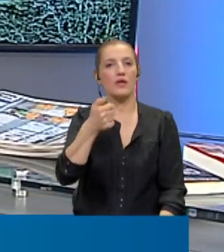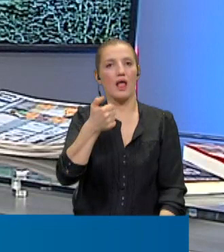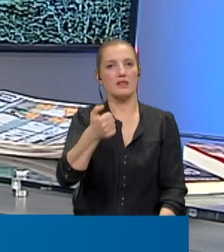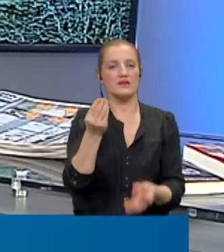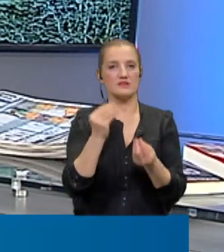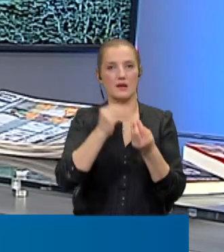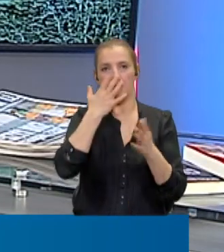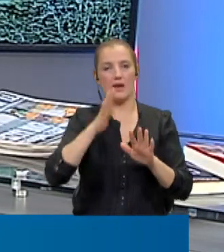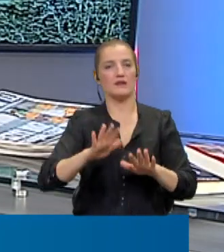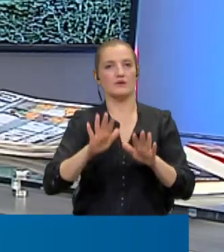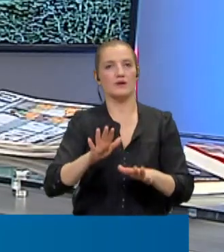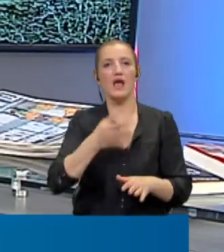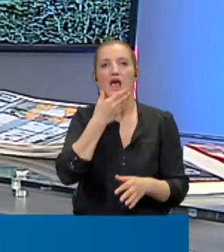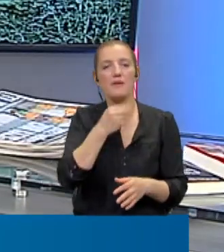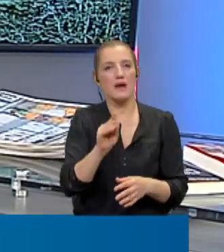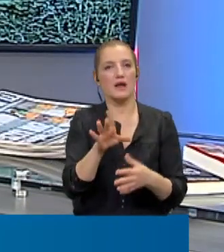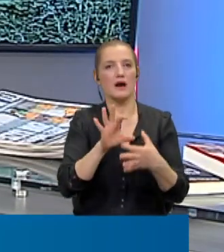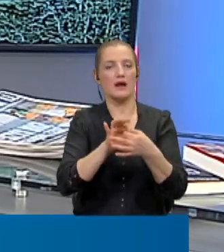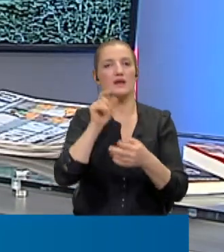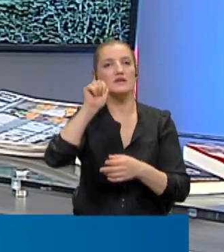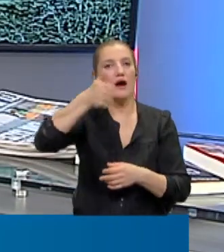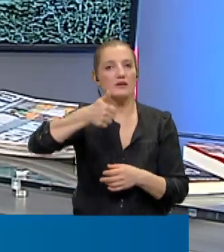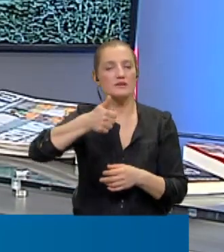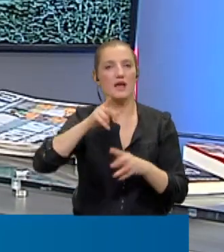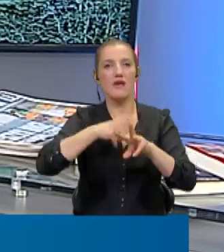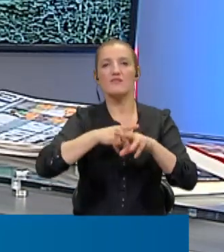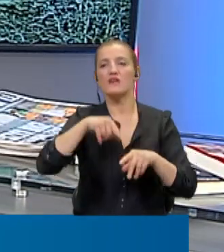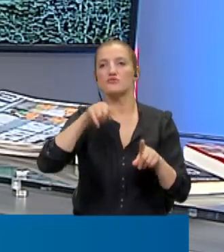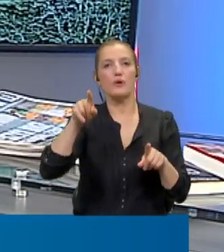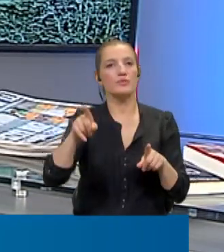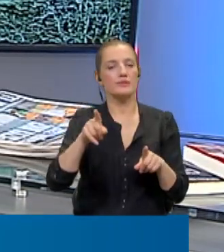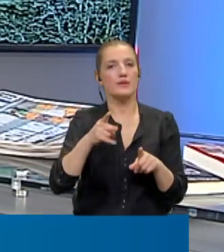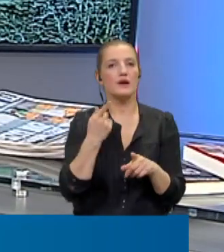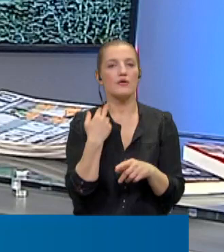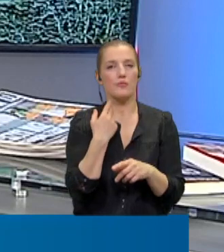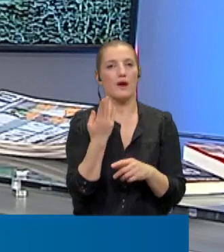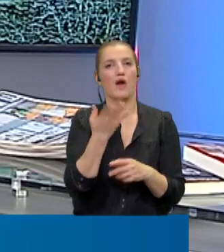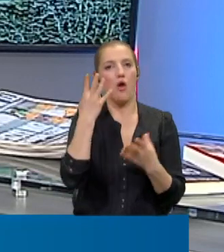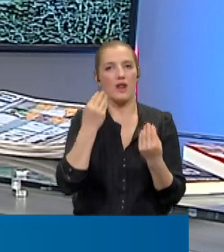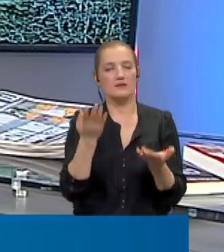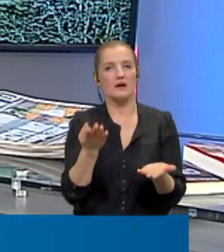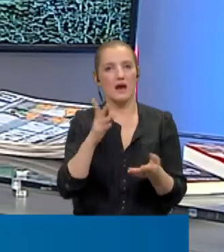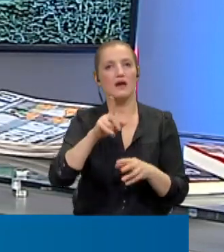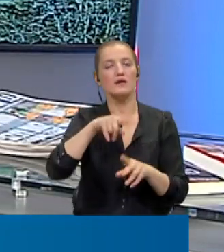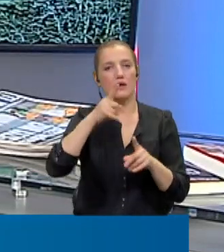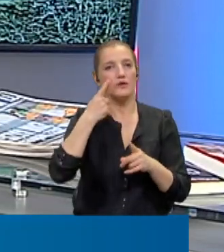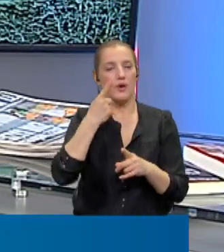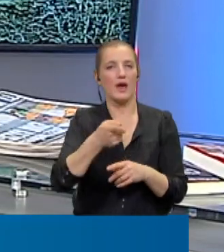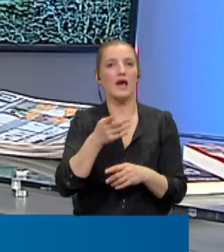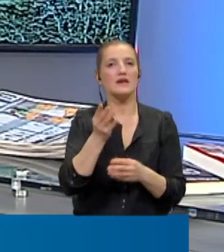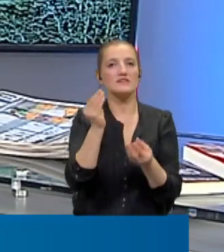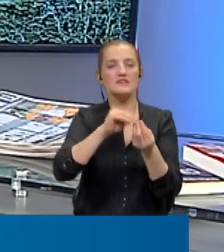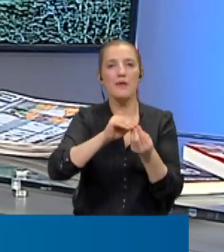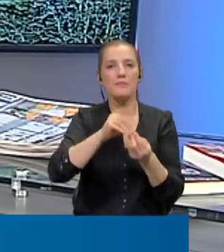Bu da emeklerimiz ile ilgili Yarın enflasyon rakamları öğrenilecek enflasyon rakamları ndan sonra karşımıza